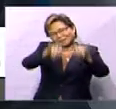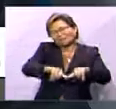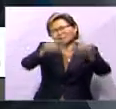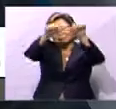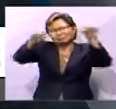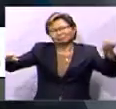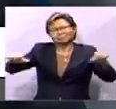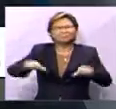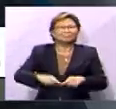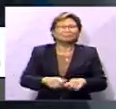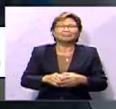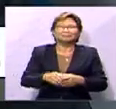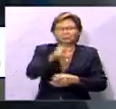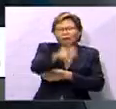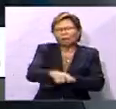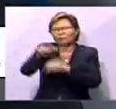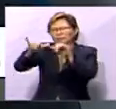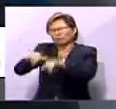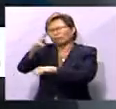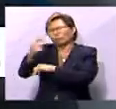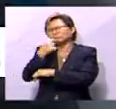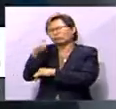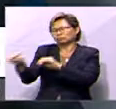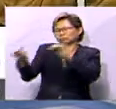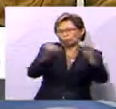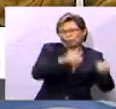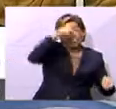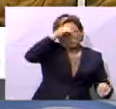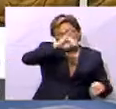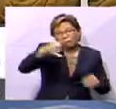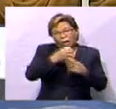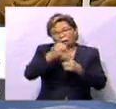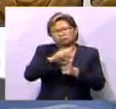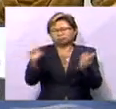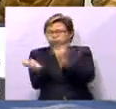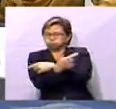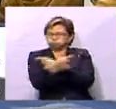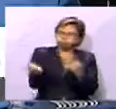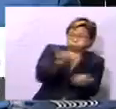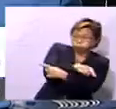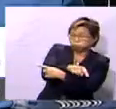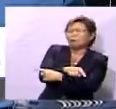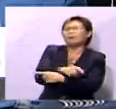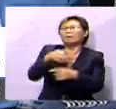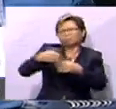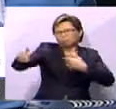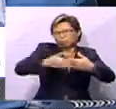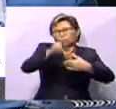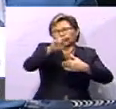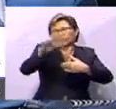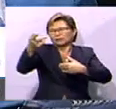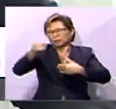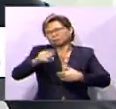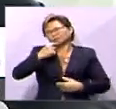Sebelum ini, penghuni kuartus di Kuala Lumpur yang diarah bertukar ke Putrajaya atau sebaliknya, biarpun masih dalam radius 25